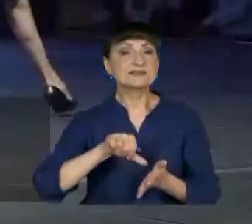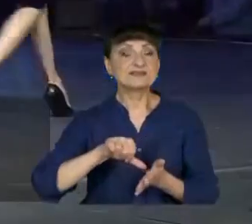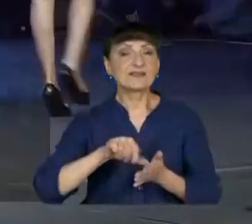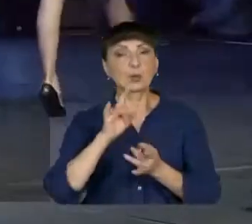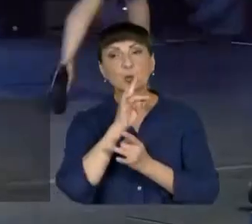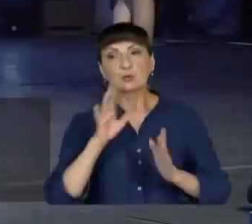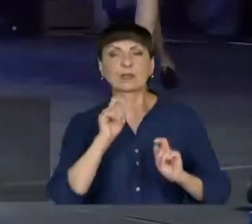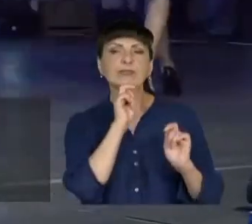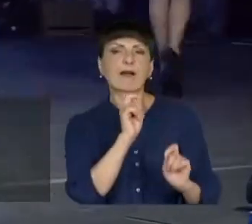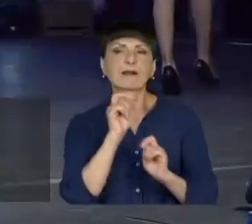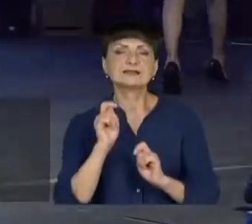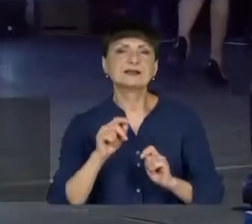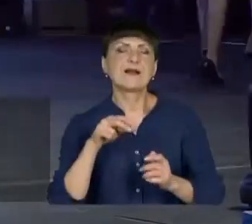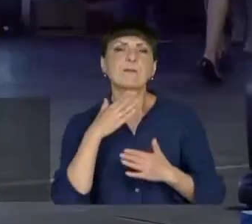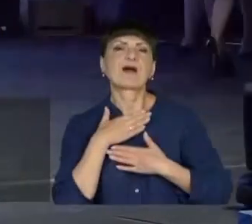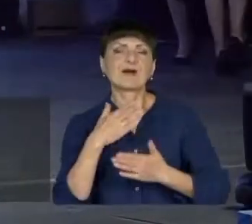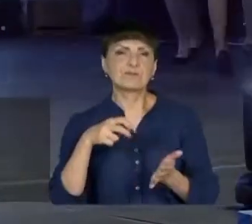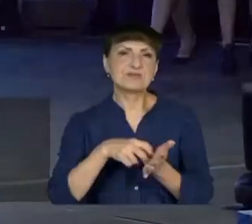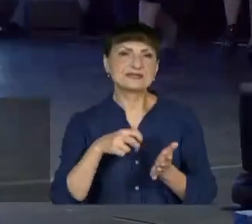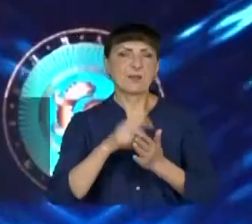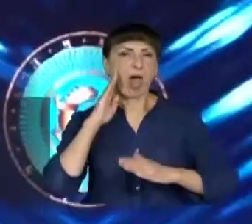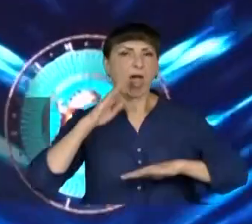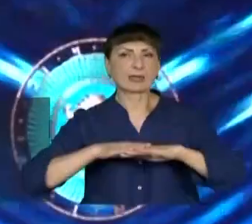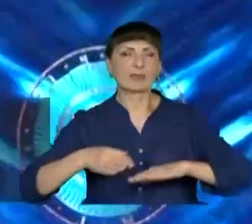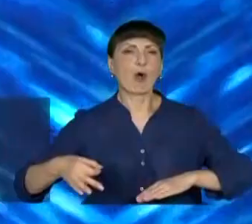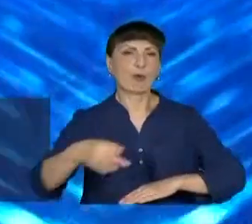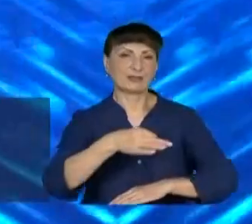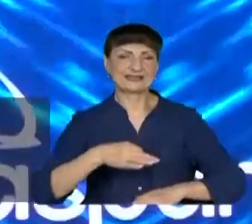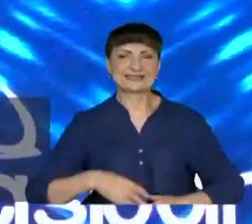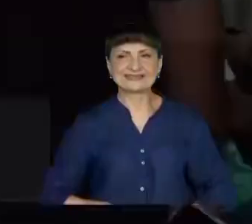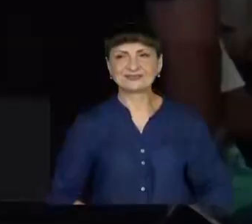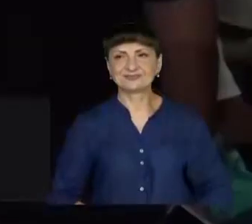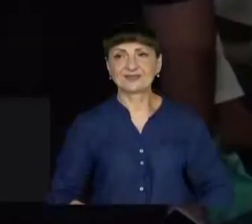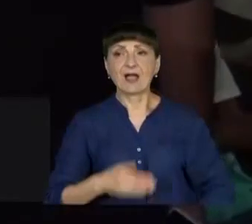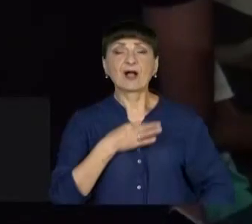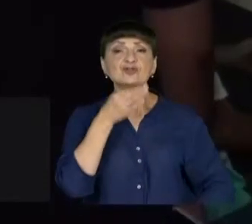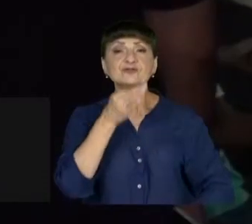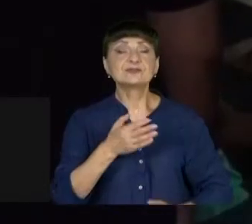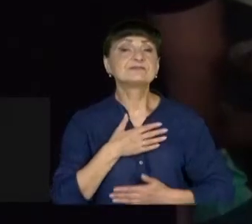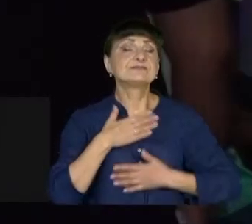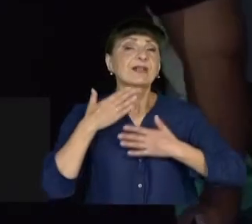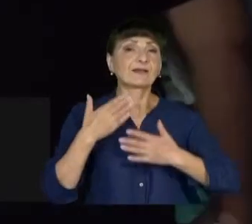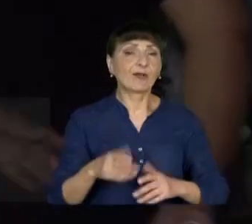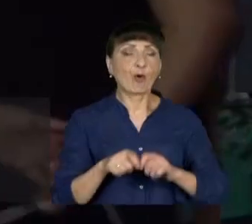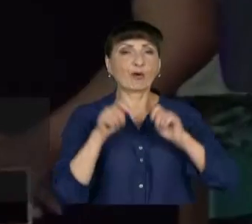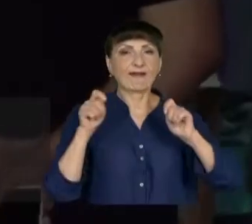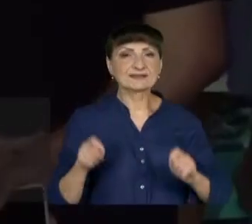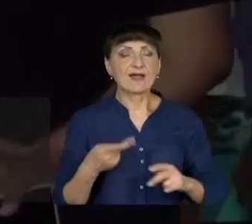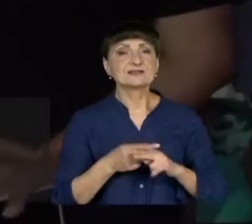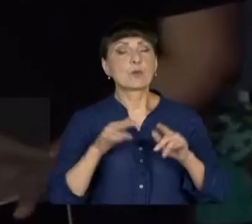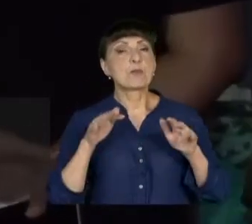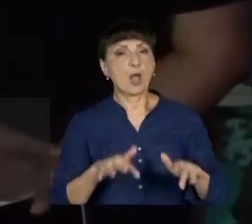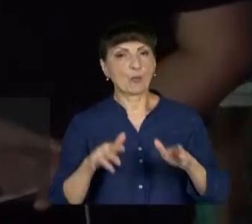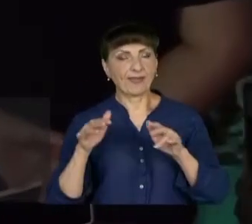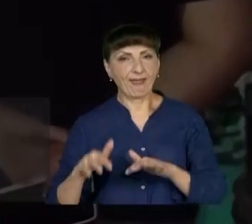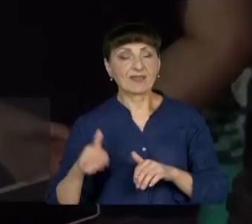культуры наградили благодарственными письмами акима области. Хочу выразить огромную благодарность организаторам за такое